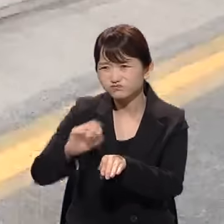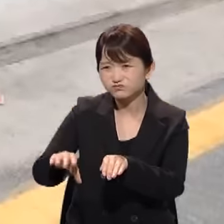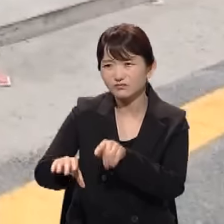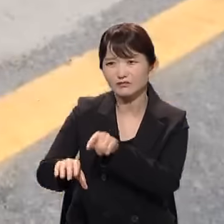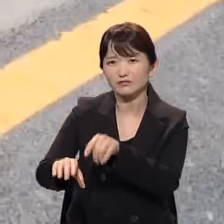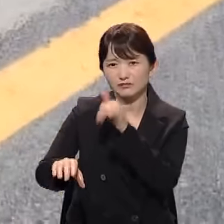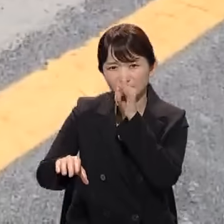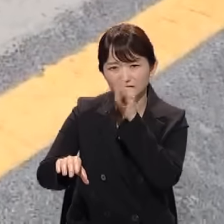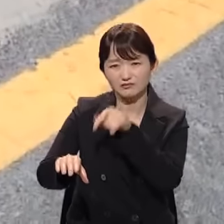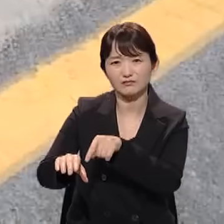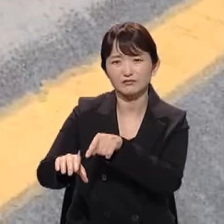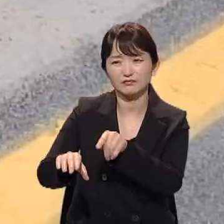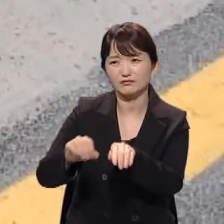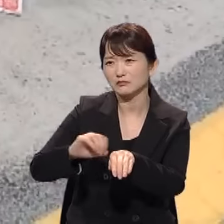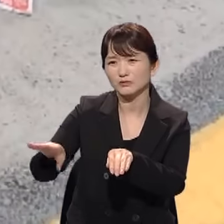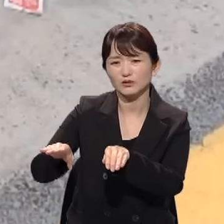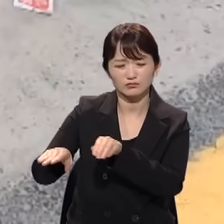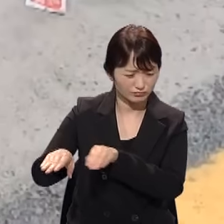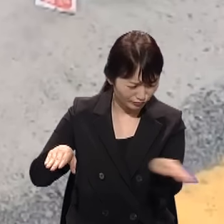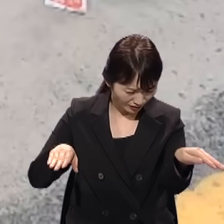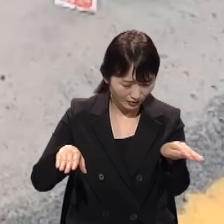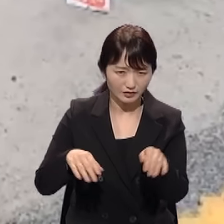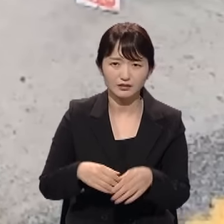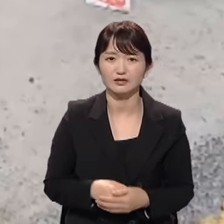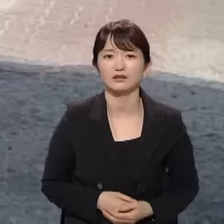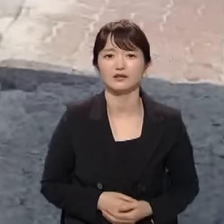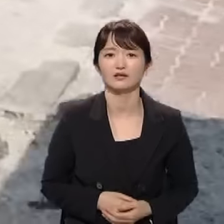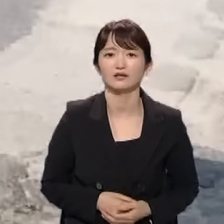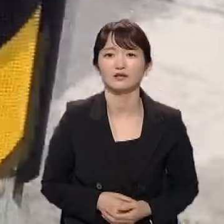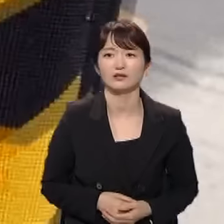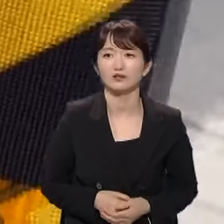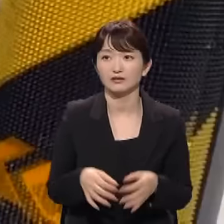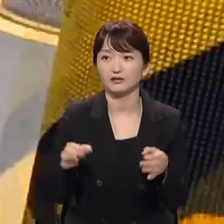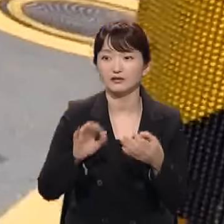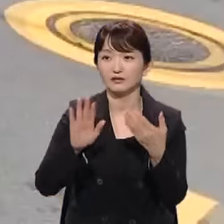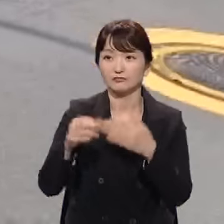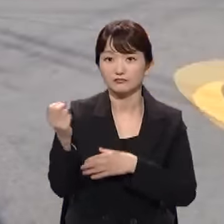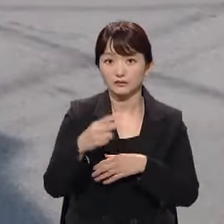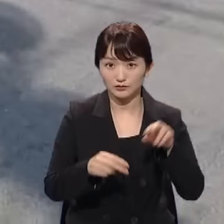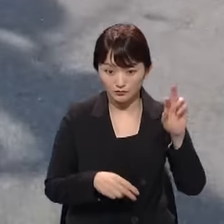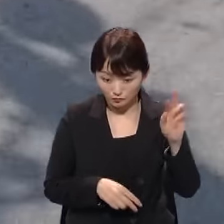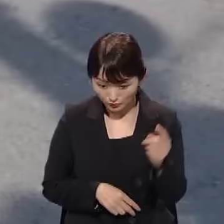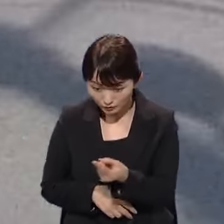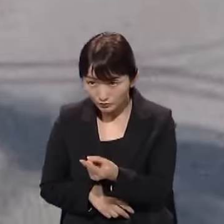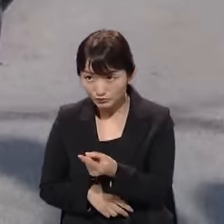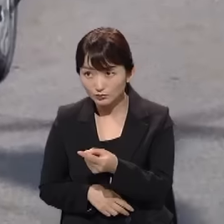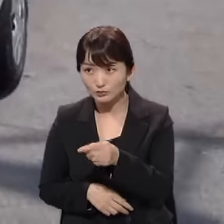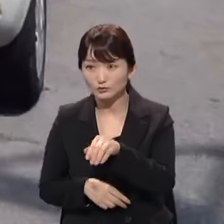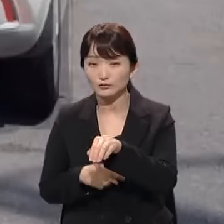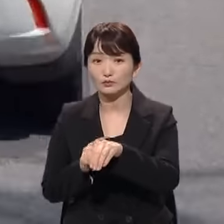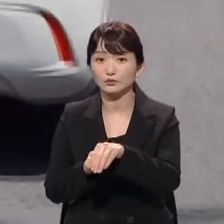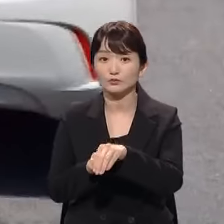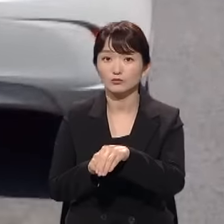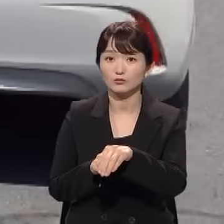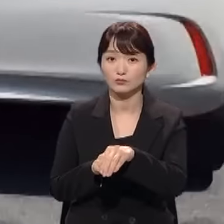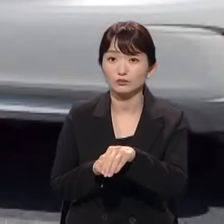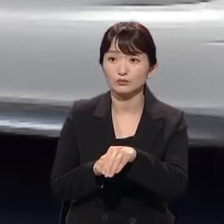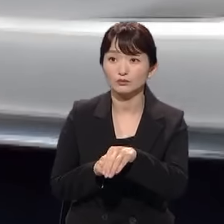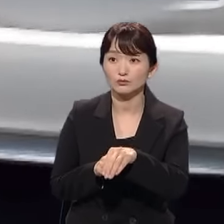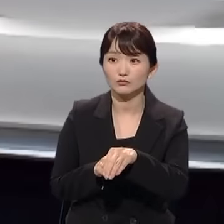두둥 저거 버리고 튄 거였어요. 자 그런데 말이죠 잠시 후에 다시 나타난 음식 투기 차량